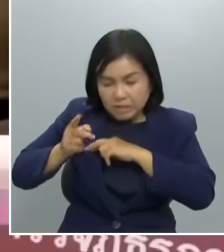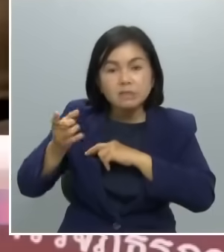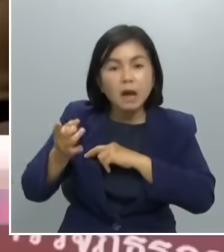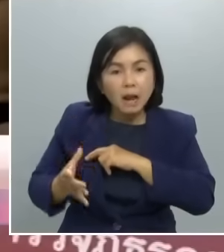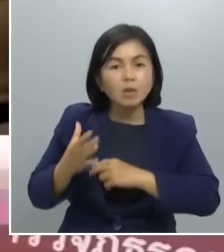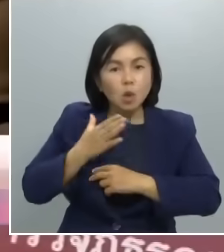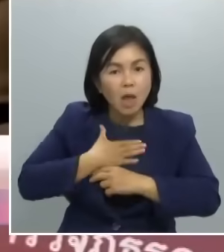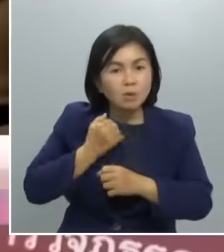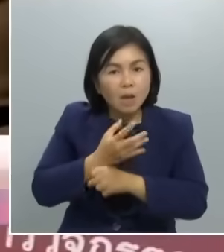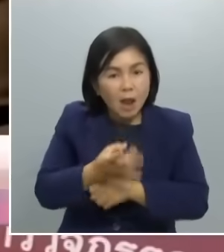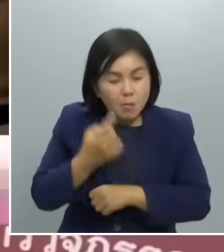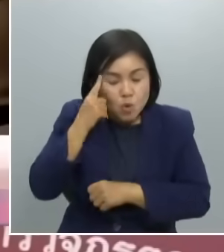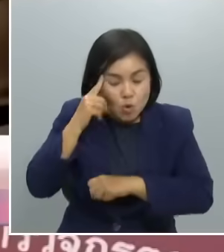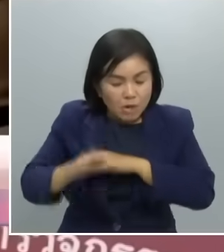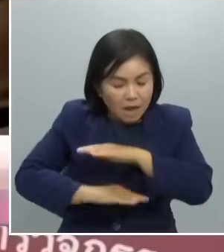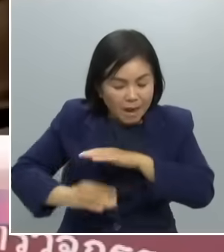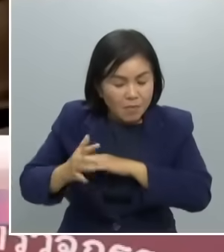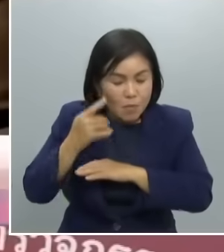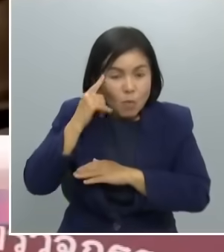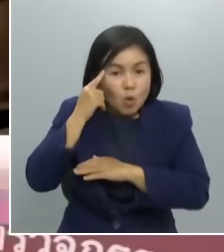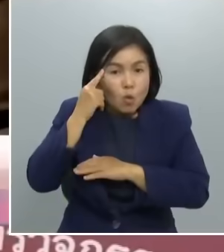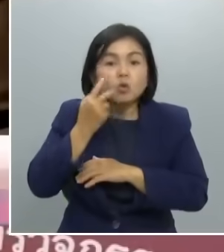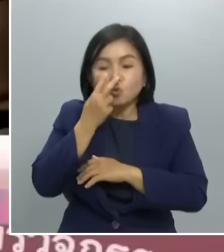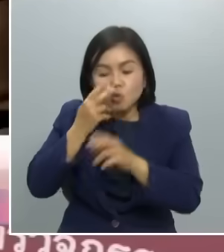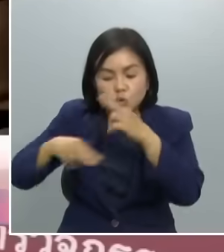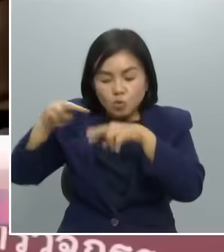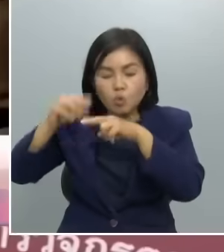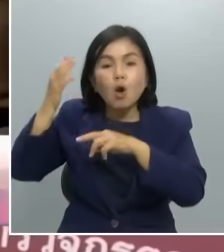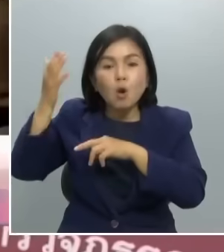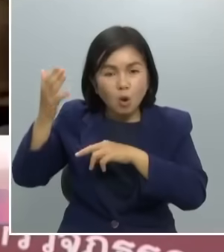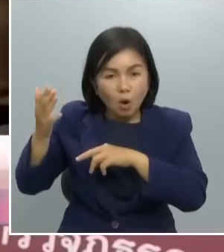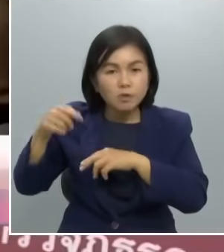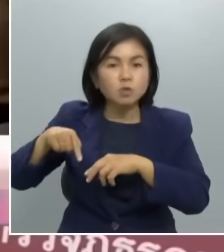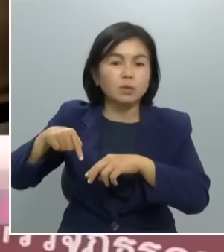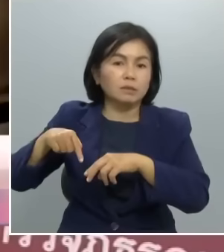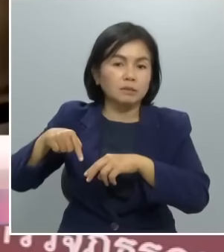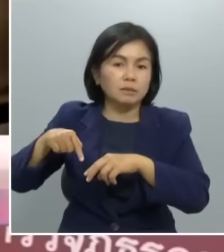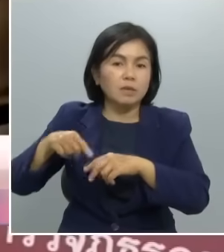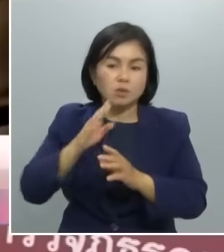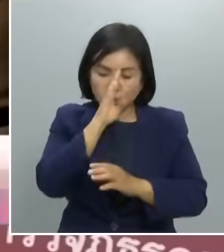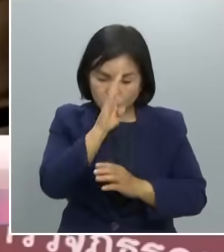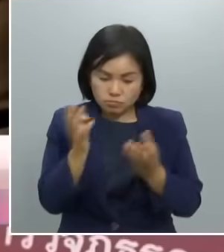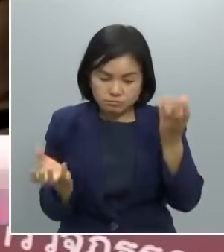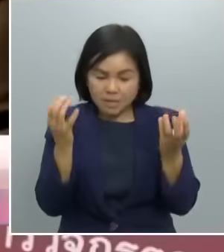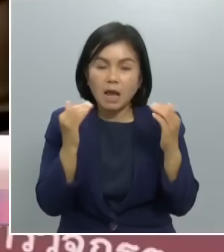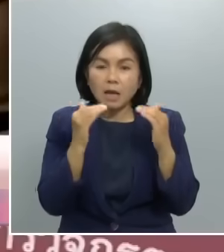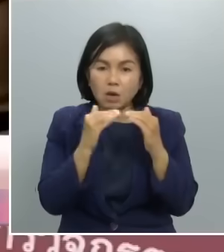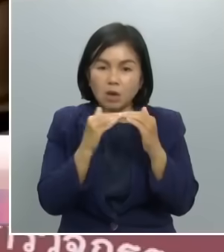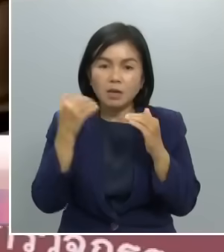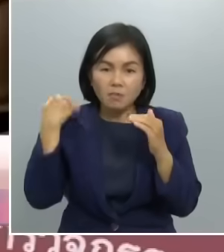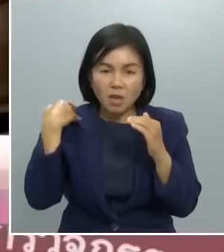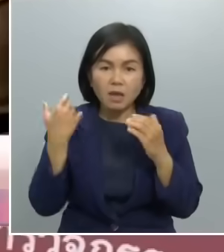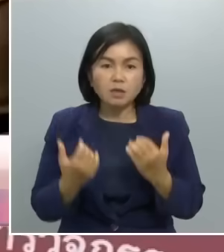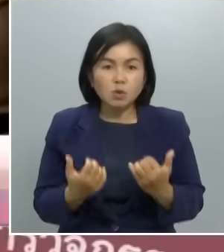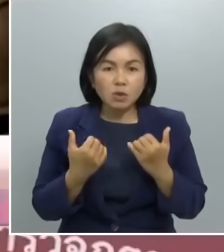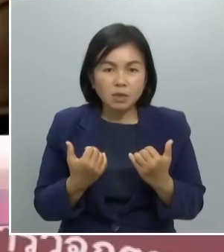ำอะไรลงไปโดยไม่รู้ข้อที่จริงนะครับเราก็จะมันเราต้องให้ความยุติธรรมทั้งสองฝ่ายแต่ตอนนี้เมื่อเ